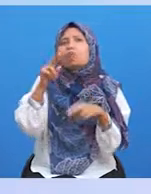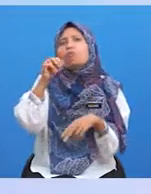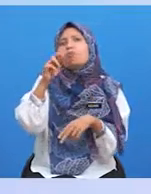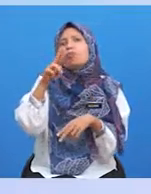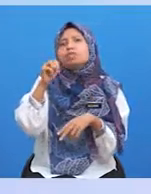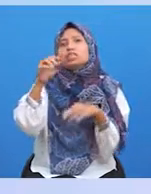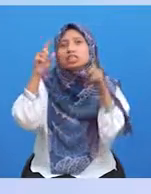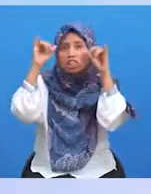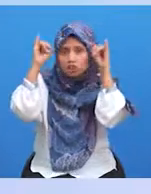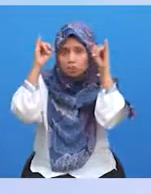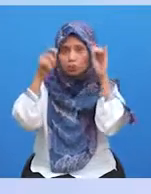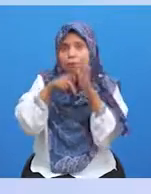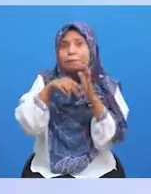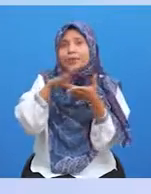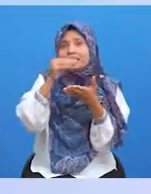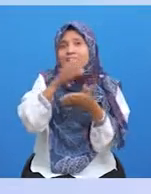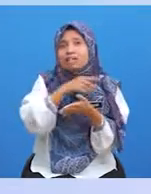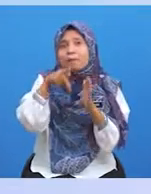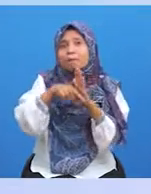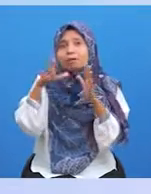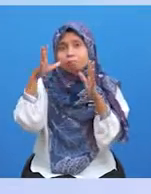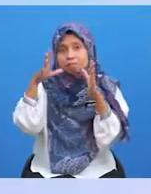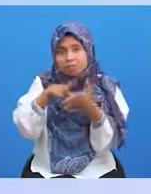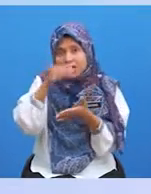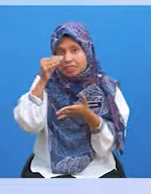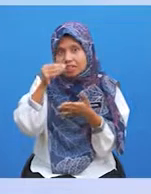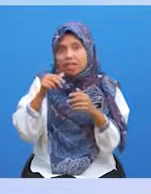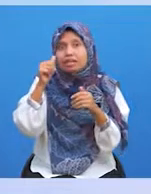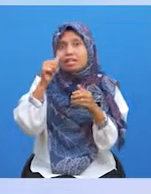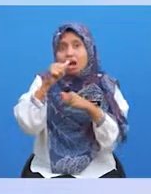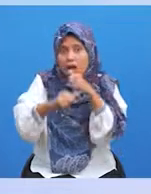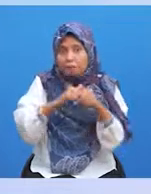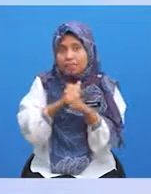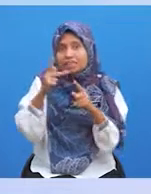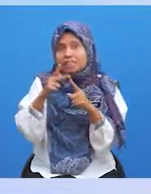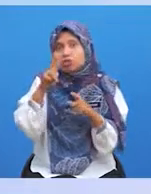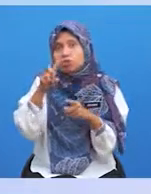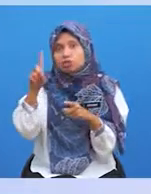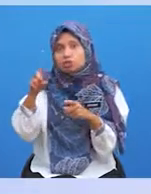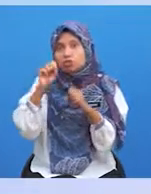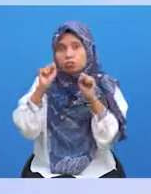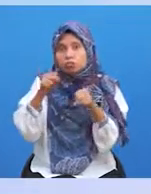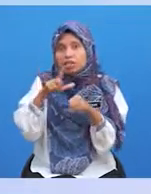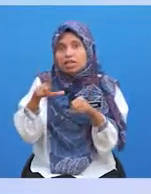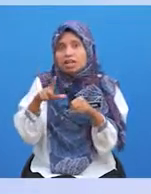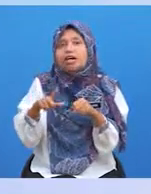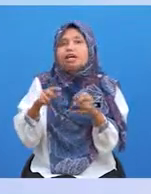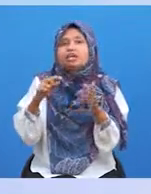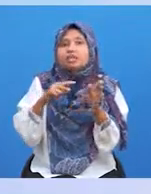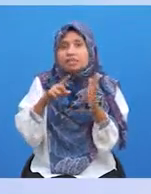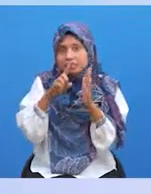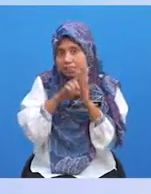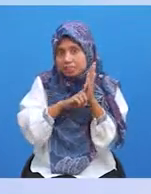isu pengajaran dan pembelajaran abad ke-21 bolehlah ditakrifkan